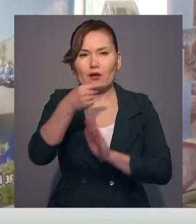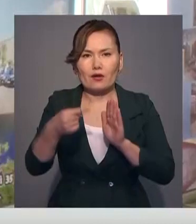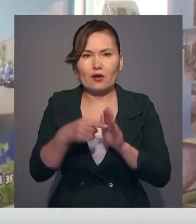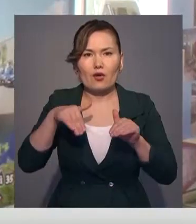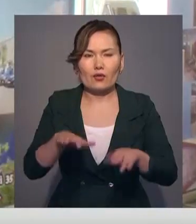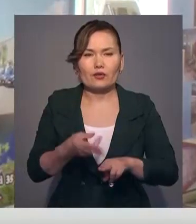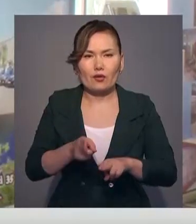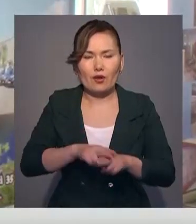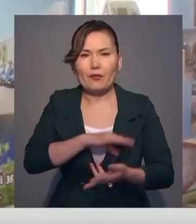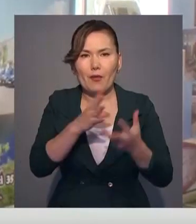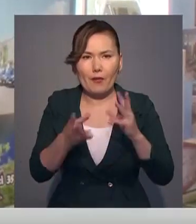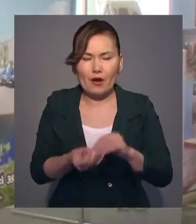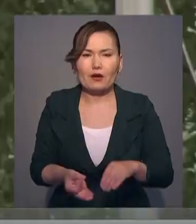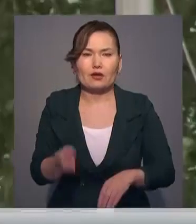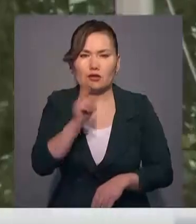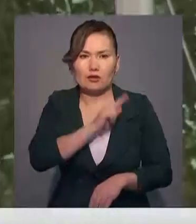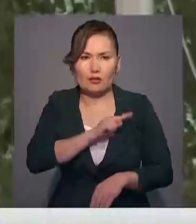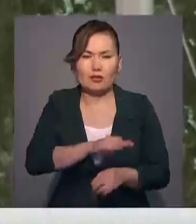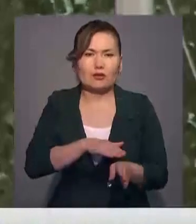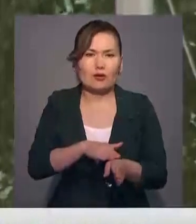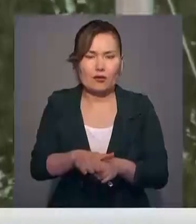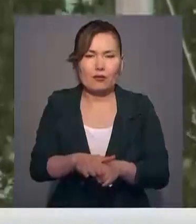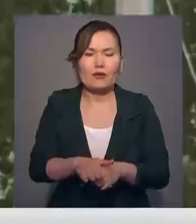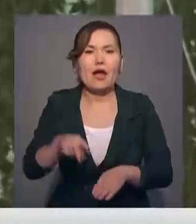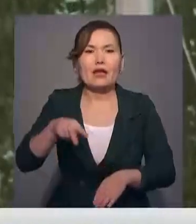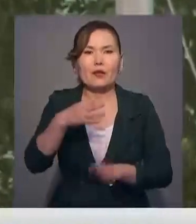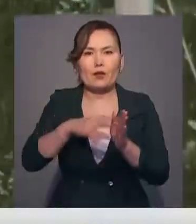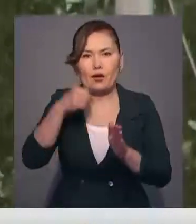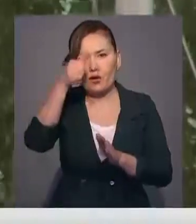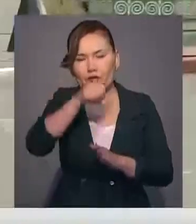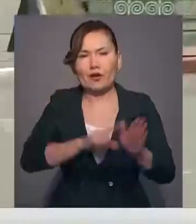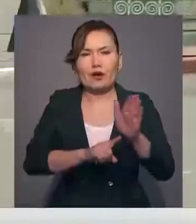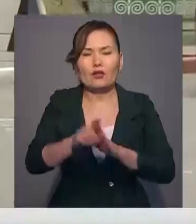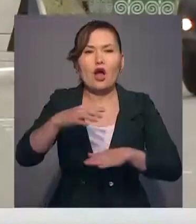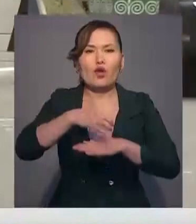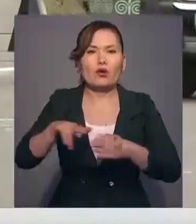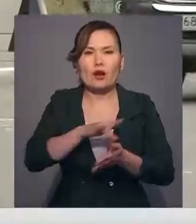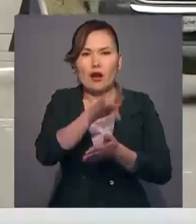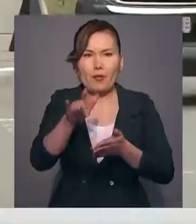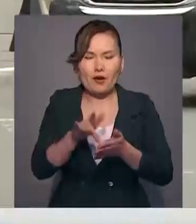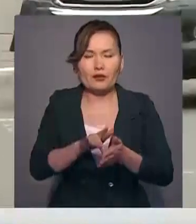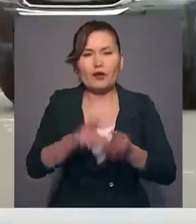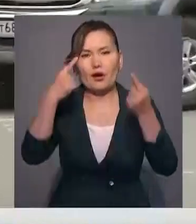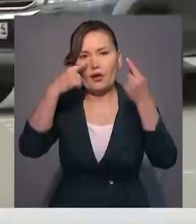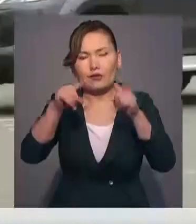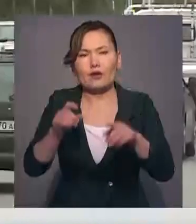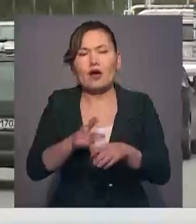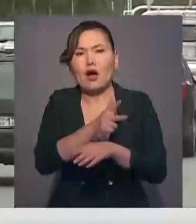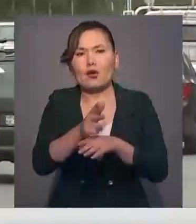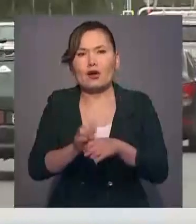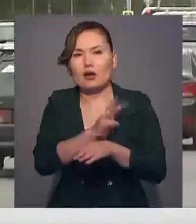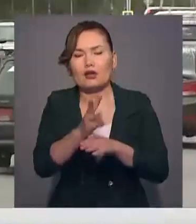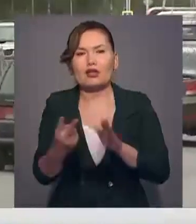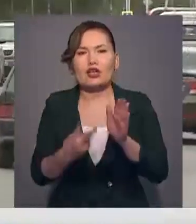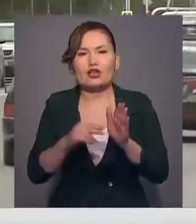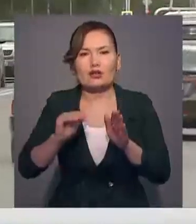Бүгінде оң шешім тапқанына қуаныштымыз. Айта кетейік, жыл басынан бері Көкшетауда ақылды технологиялардың көмегімен 7000-ға жуық ұсақ